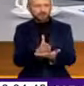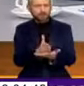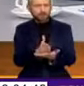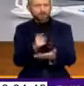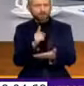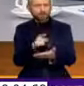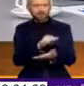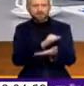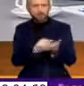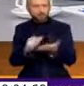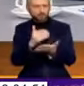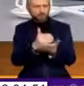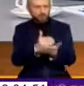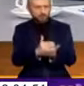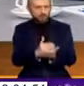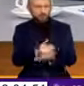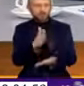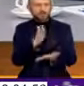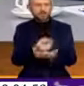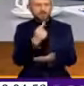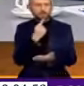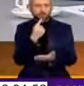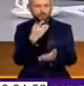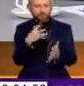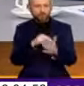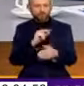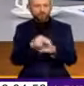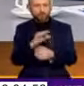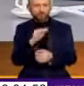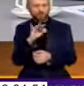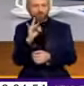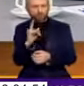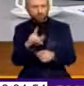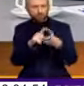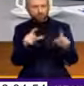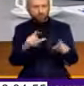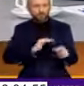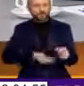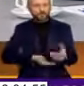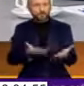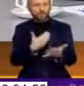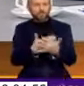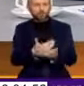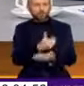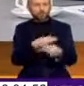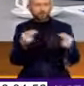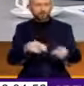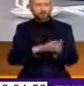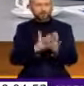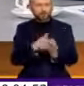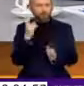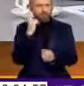Там стерте програмне забезпечення. Є спроба завести через офшорну компанію фірму, яка нібито хоче укласти угоду